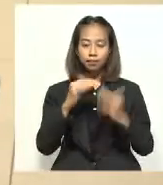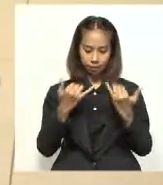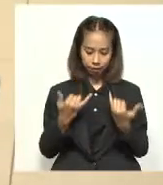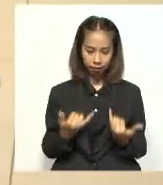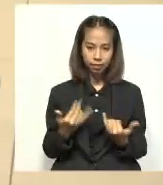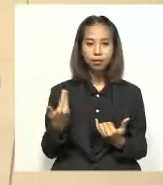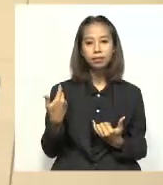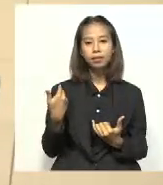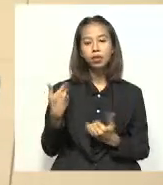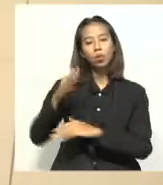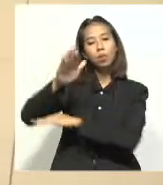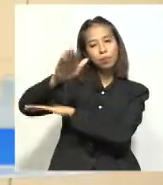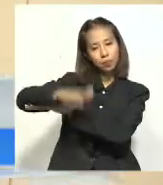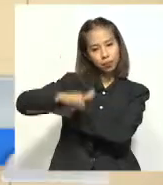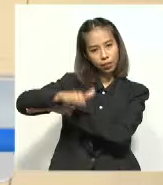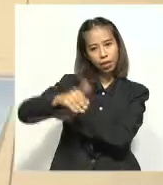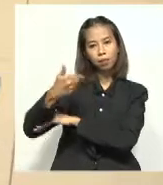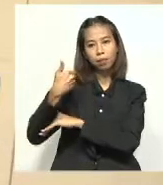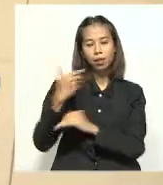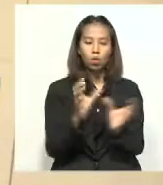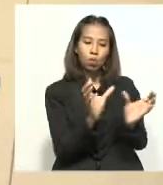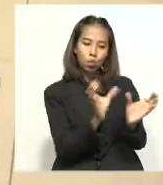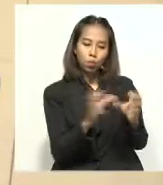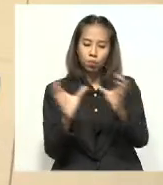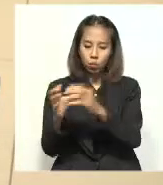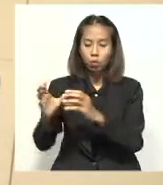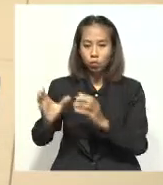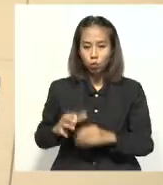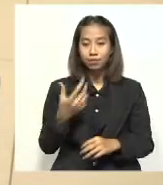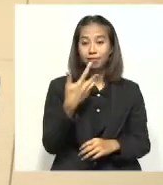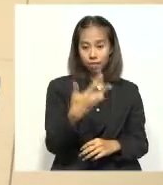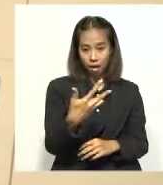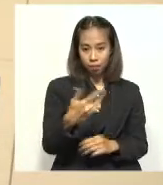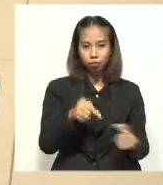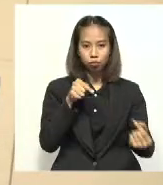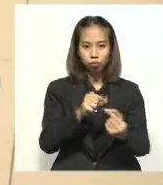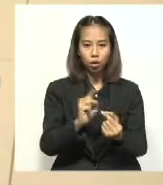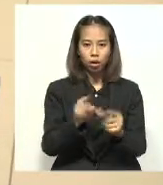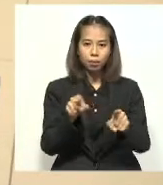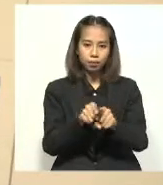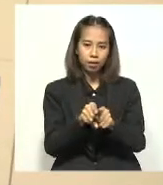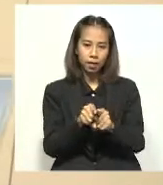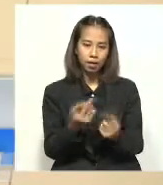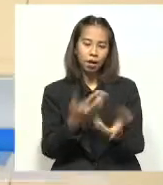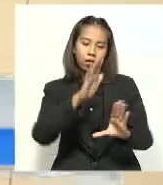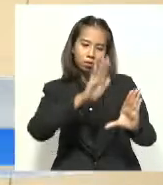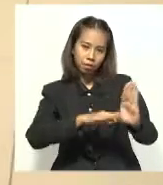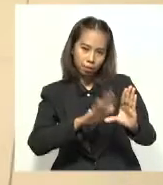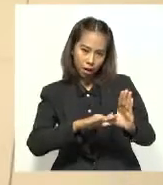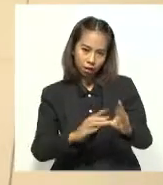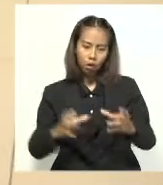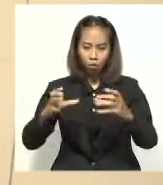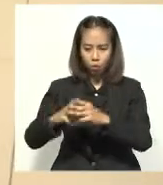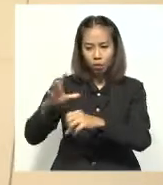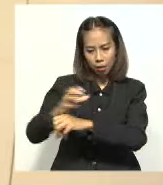ขณะที่ในช่วงบ่ายนะคะก็จะมีการแบ่งกลุ่มออกเป็น3กลุ่มนะคะเกี่ยวกับเรื่องของการส่งผู้สมัครการดำเนินการของพรรค